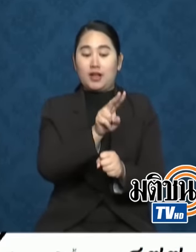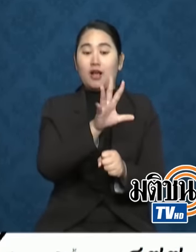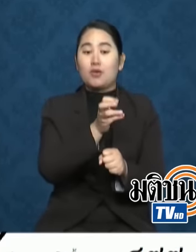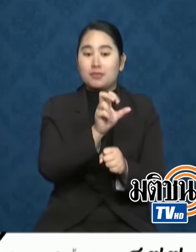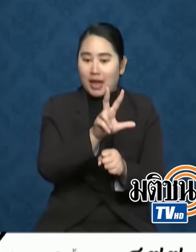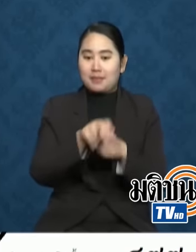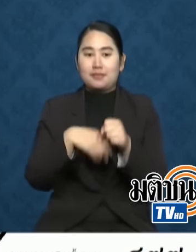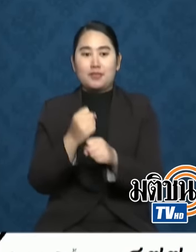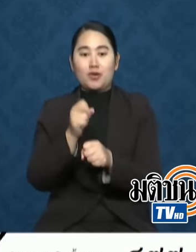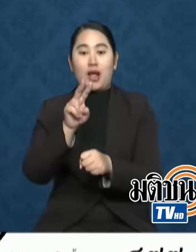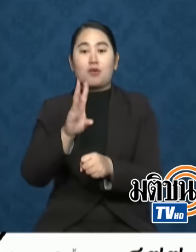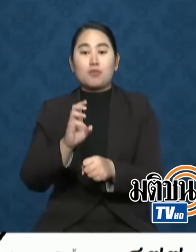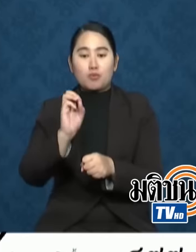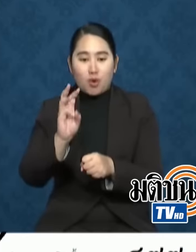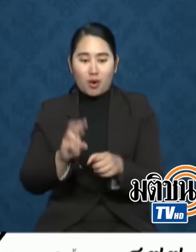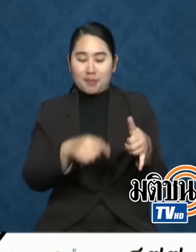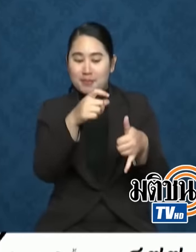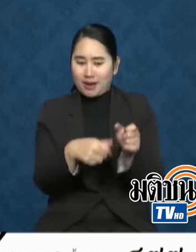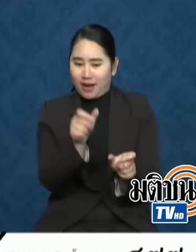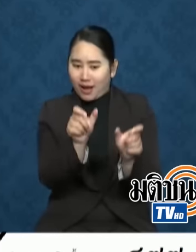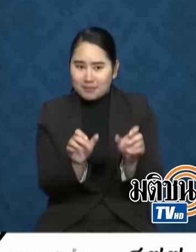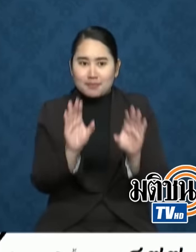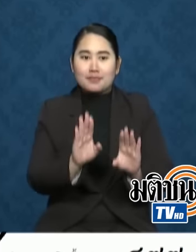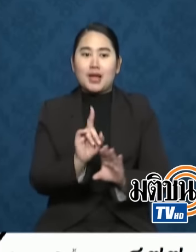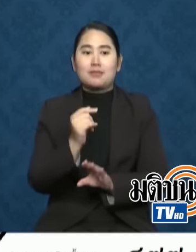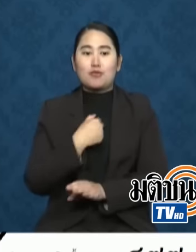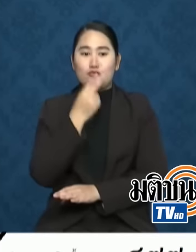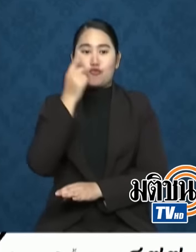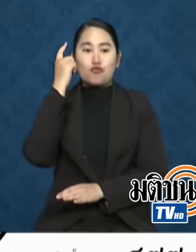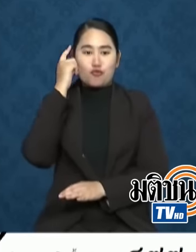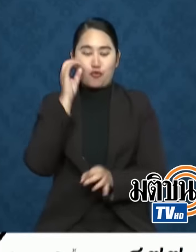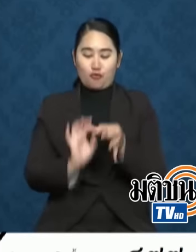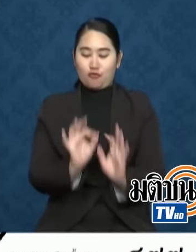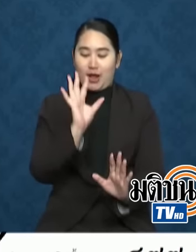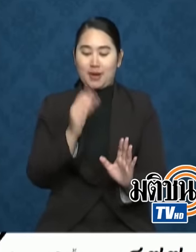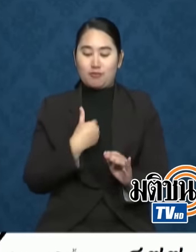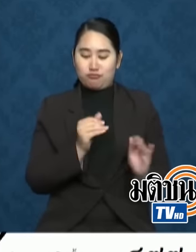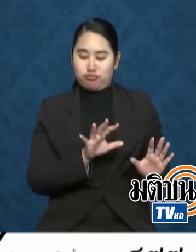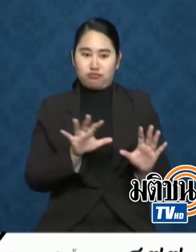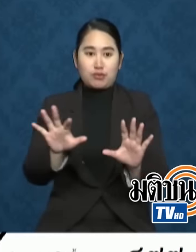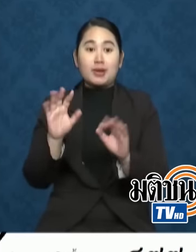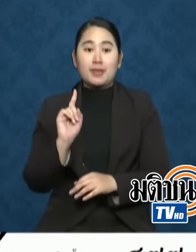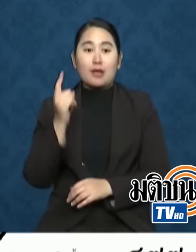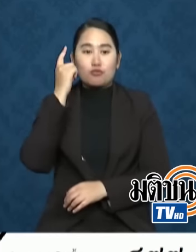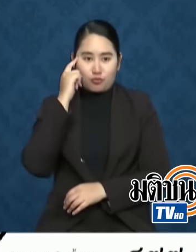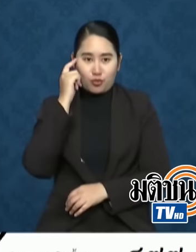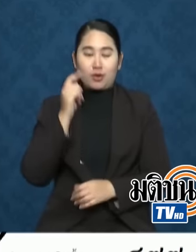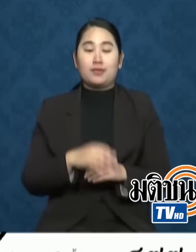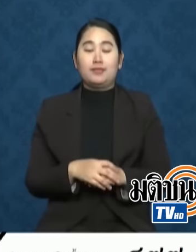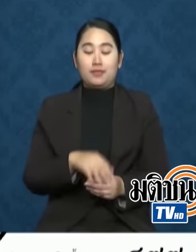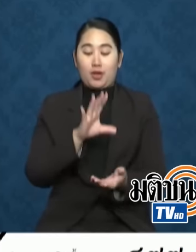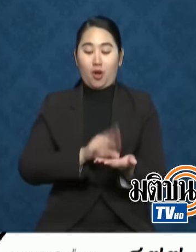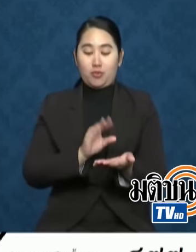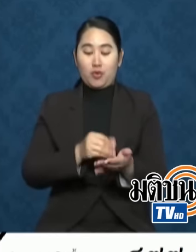66พฤติกรรมเป็นอย่างไรมกราคมกุมภาพันธ์มีนาเมษาพฤษภาไฟมักจะเคลื่อนที่จากตรงไหนไปจุดไหนเรามี